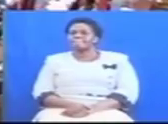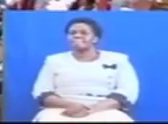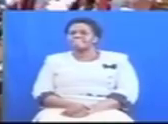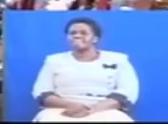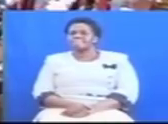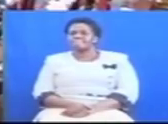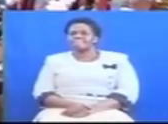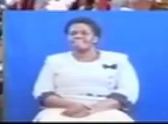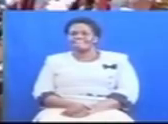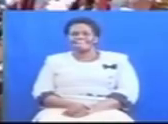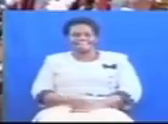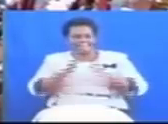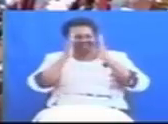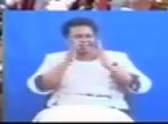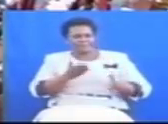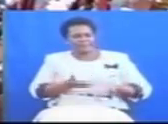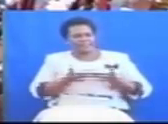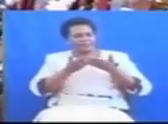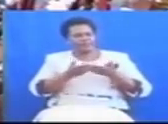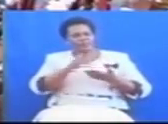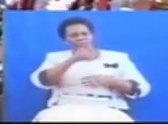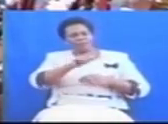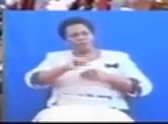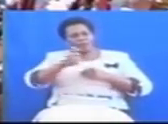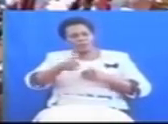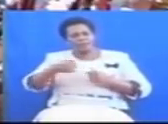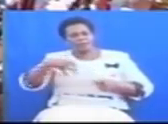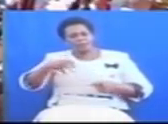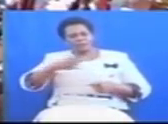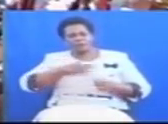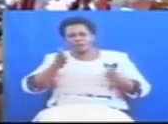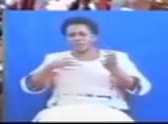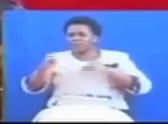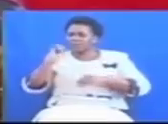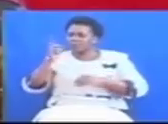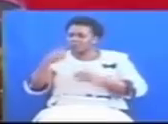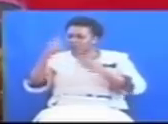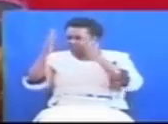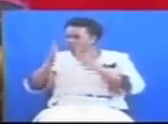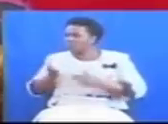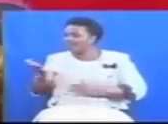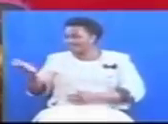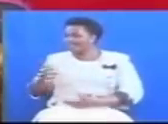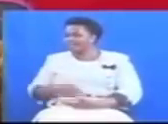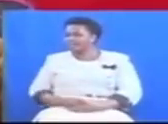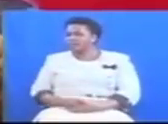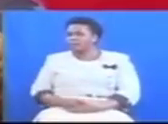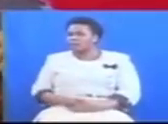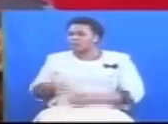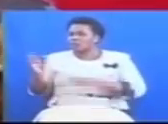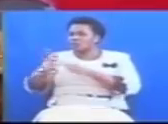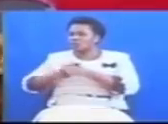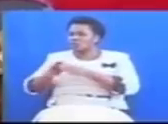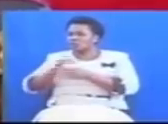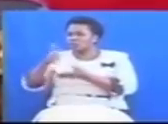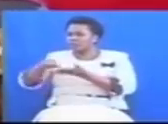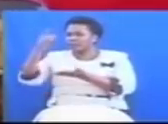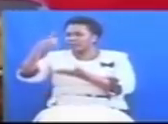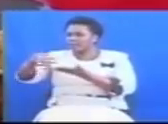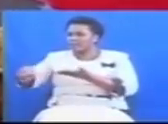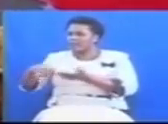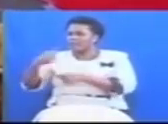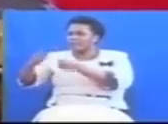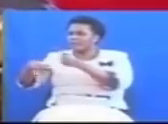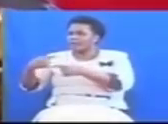Mheshimiwa naibu spika, kwa niaba ya waziri wa nishati napenda kujibu swali la mheshimiwa Oliver la masuala ya fidia katika